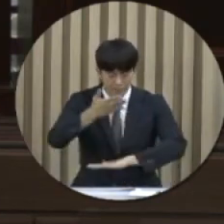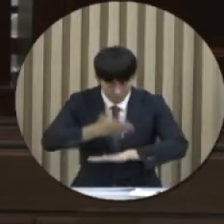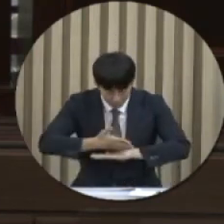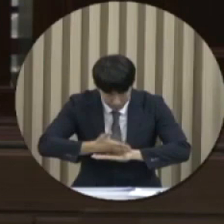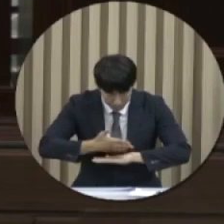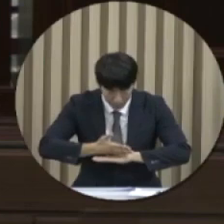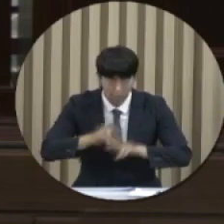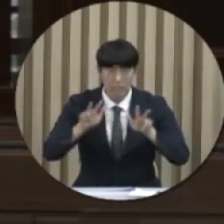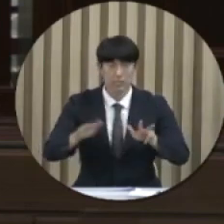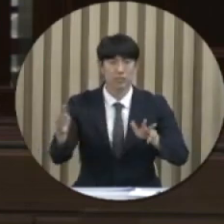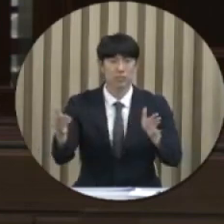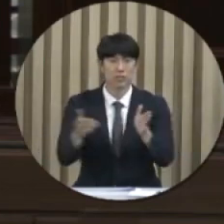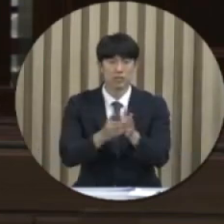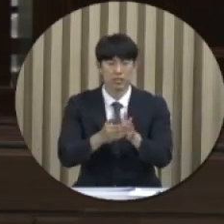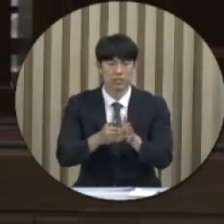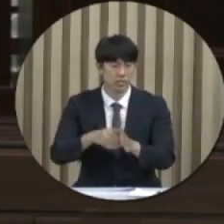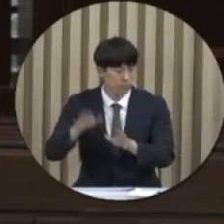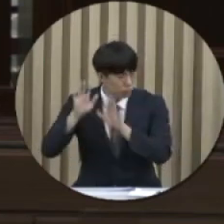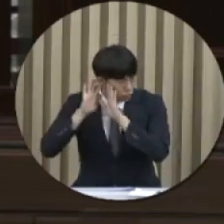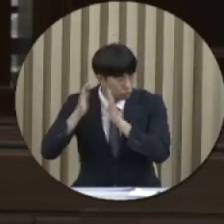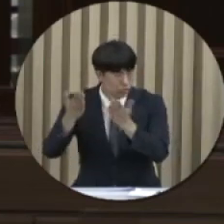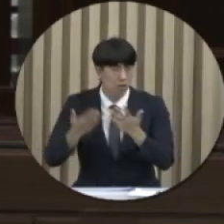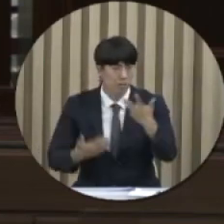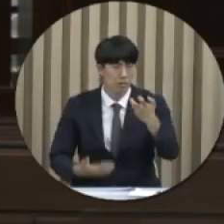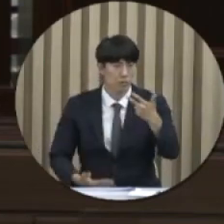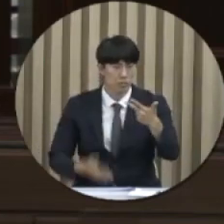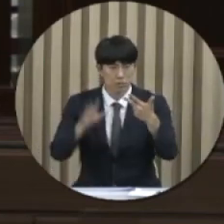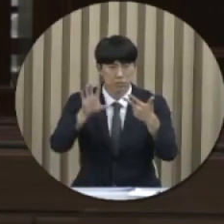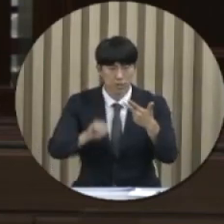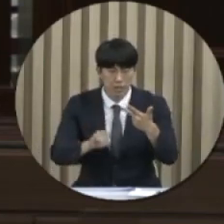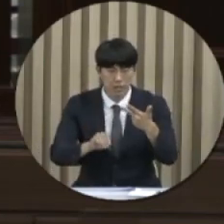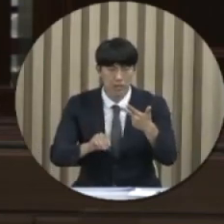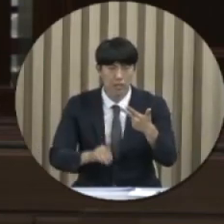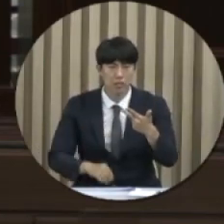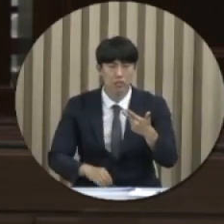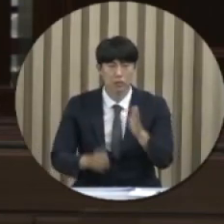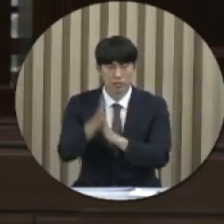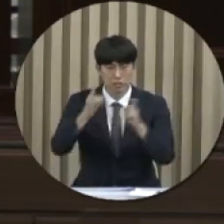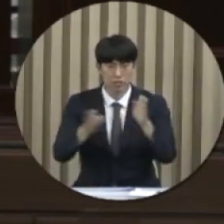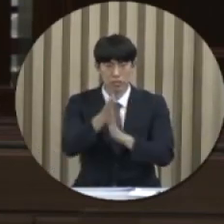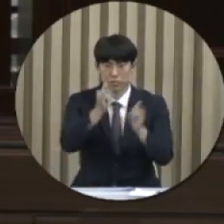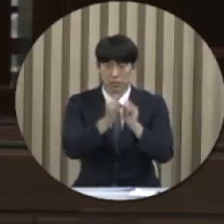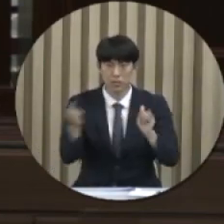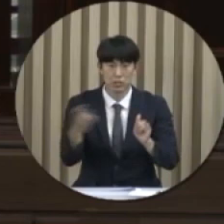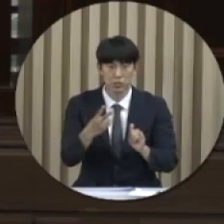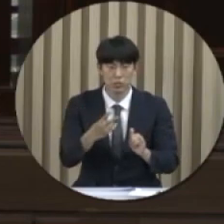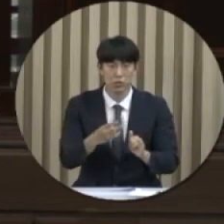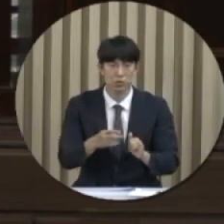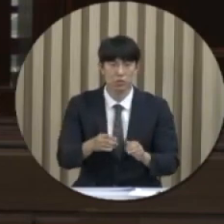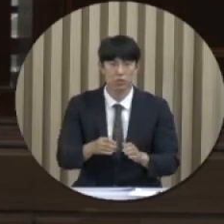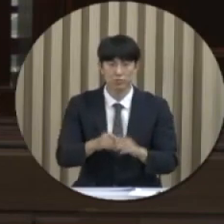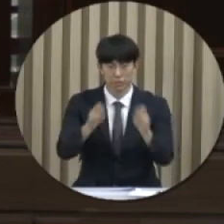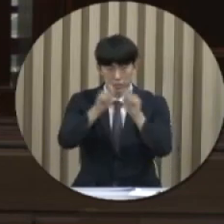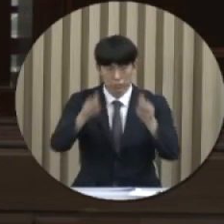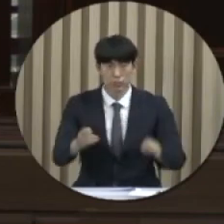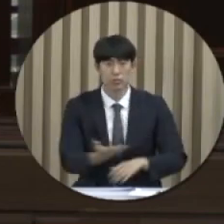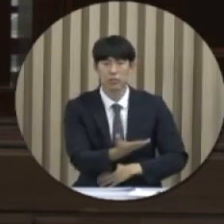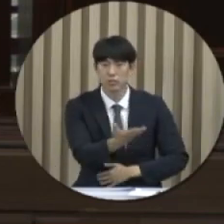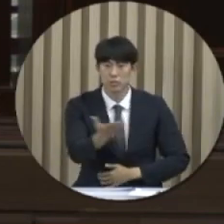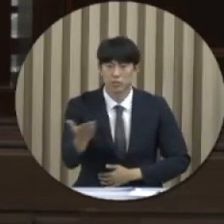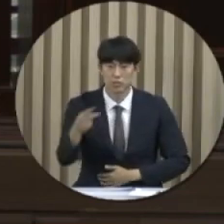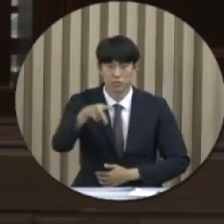감사합니다. 지금까지 경청해주신 87만 화성시민 여러분과 원유민 의장님을 비롯한 선배 동료 여러분,